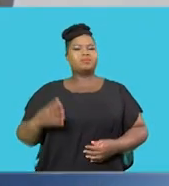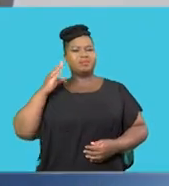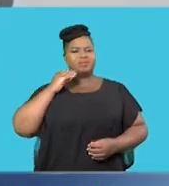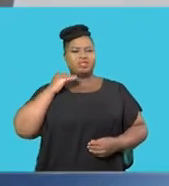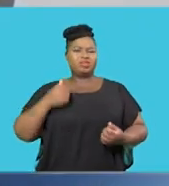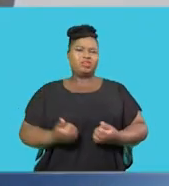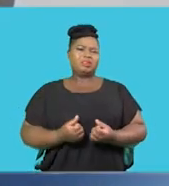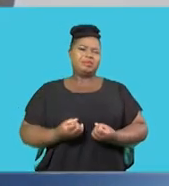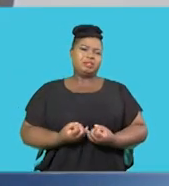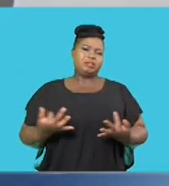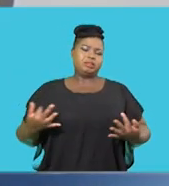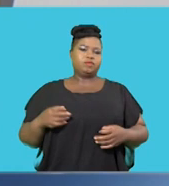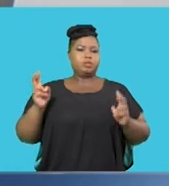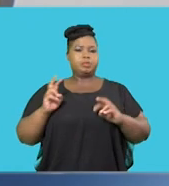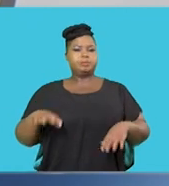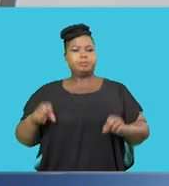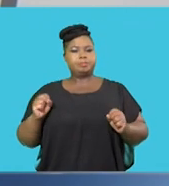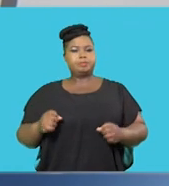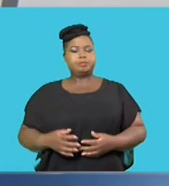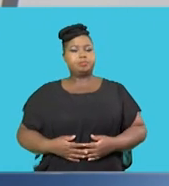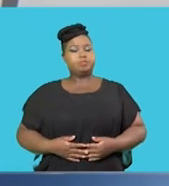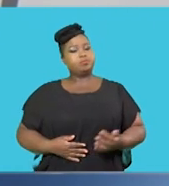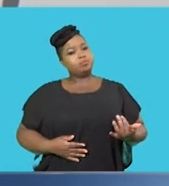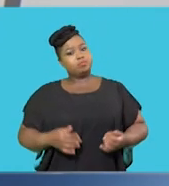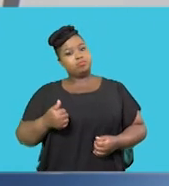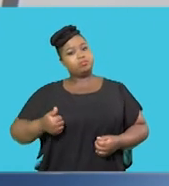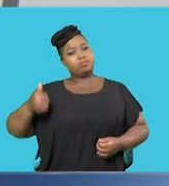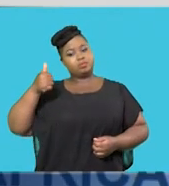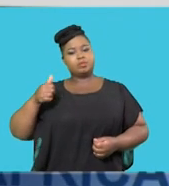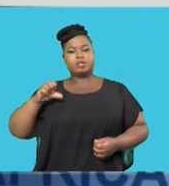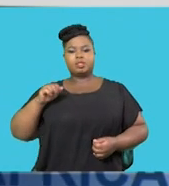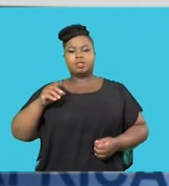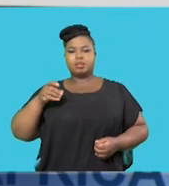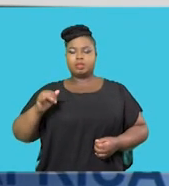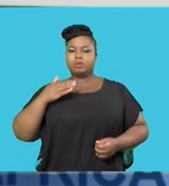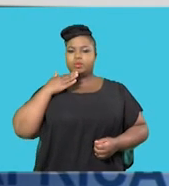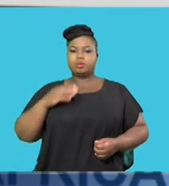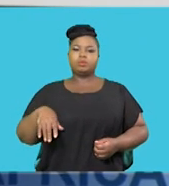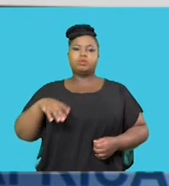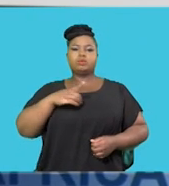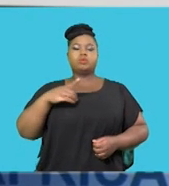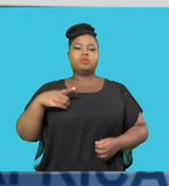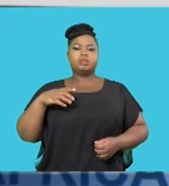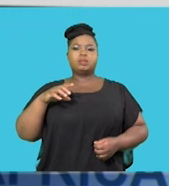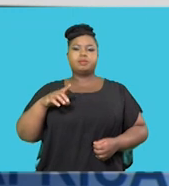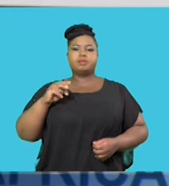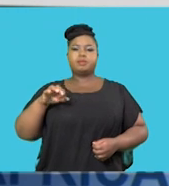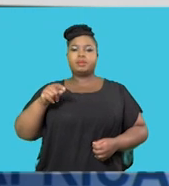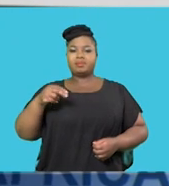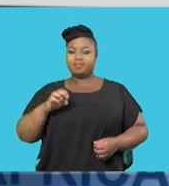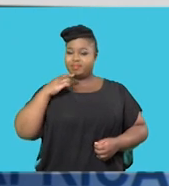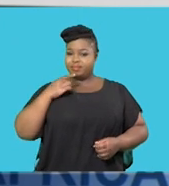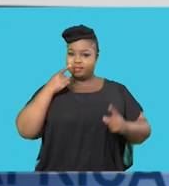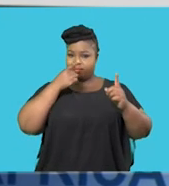enkulu eqhubekayo yokucinywa kogesi. Isikhulu esiphezulu seSanedi uDkt. Titus Matt uthi ngalo mhlangano